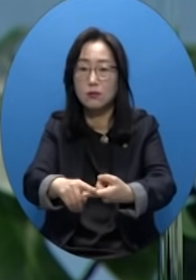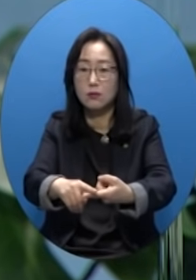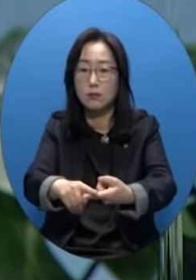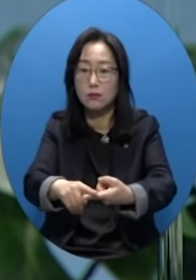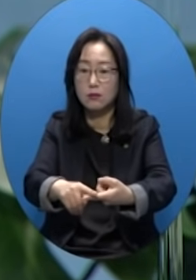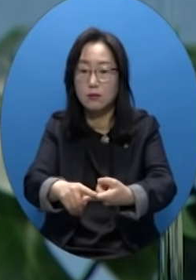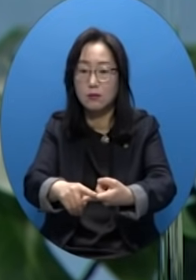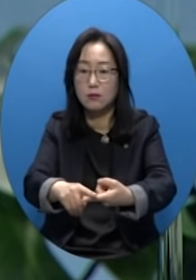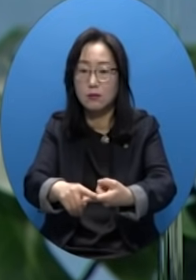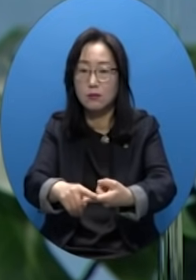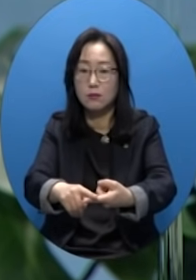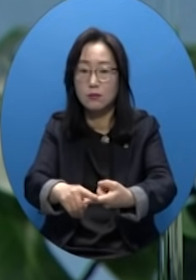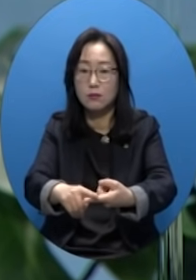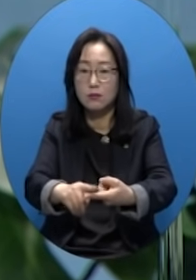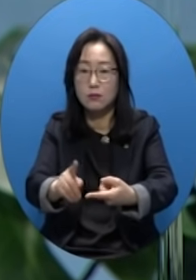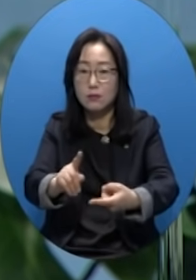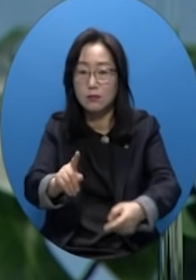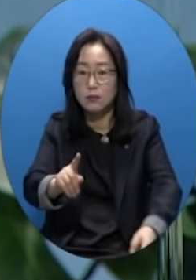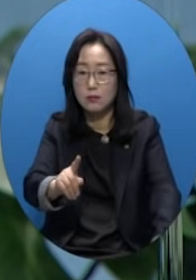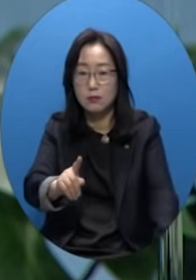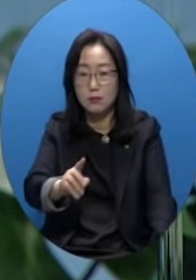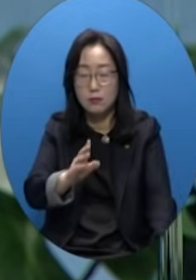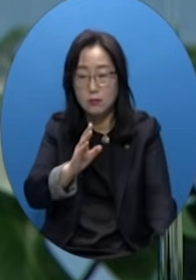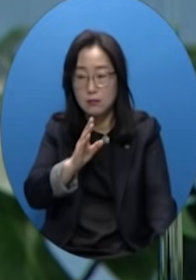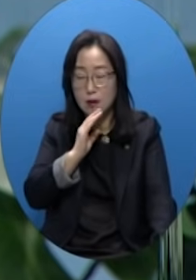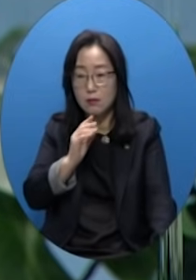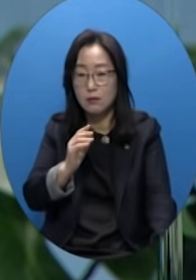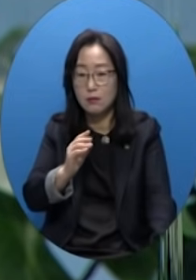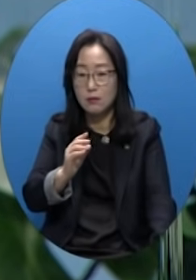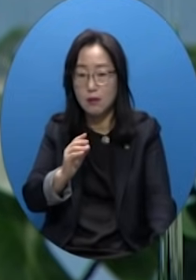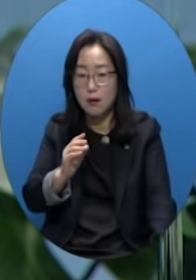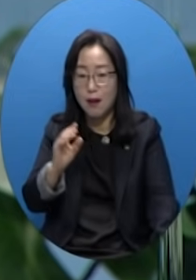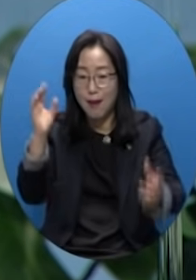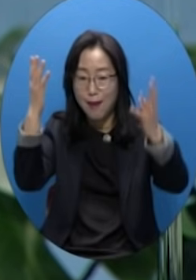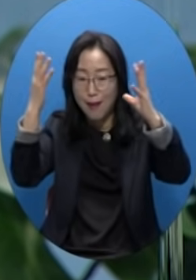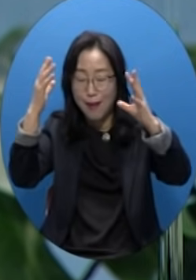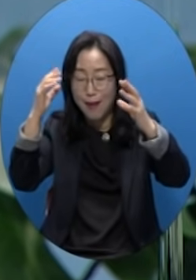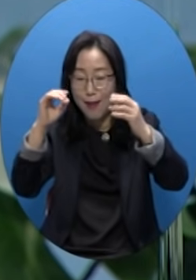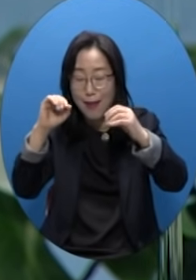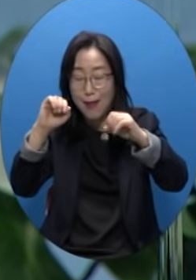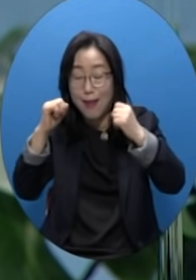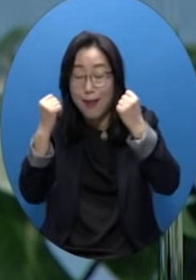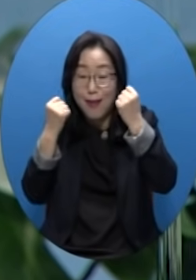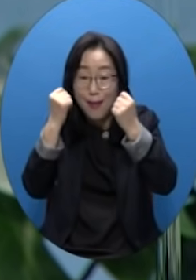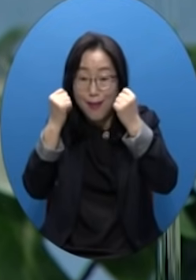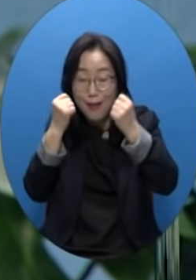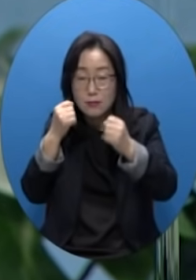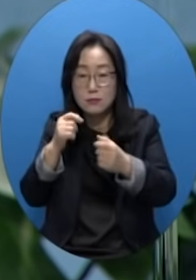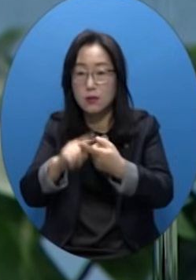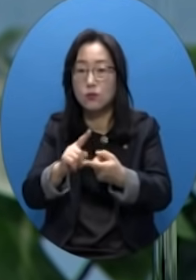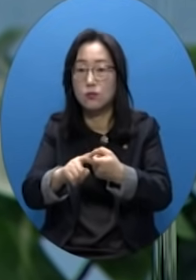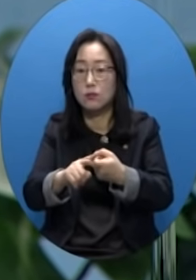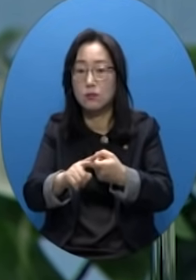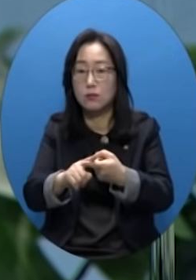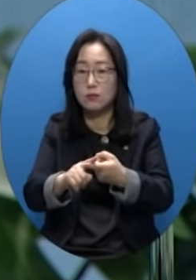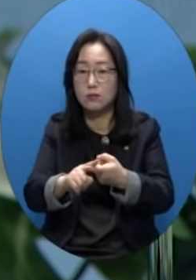저녁 고등 하지 못하고 그런 시간을 보내고 있는 것입니다